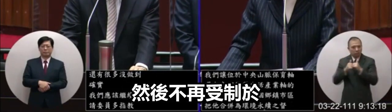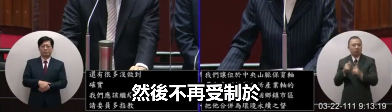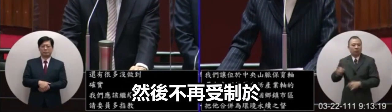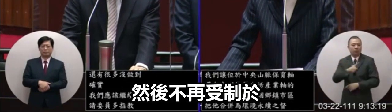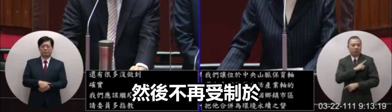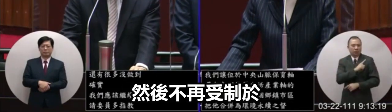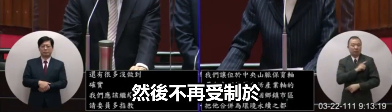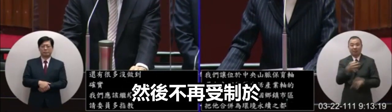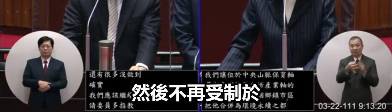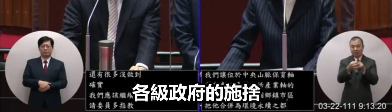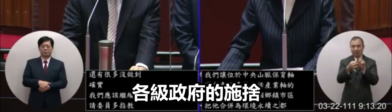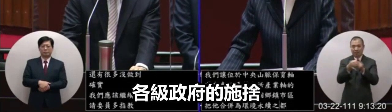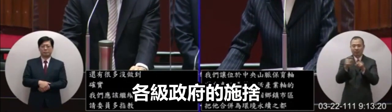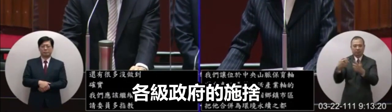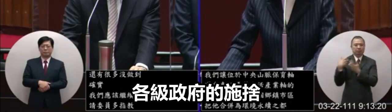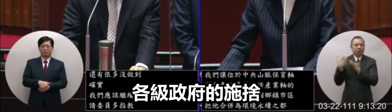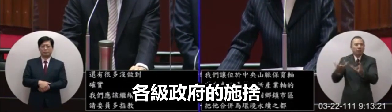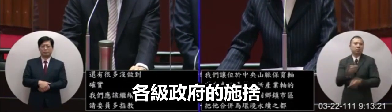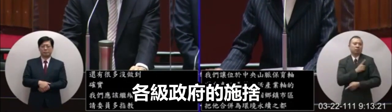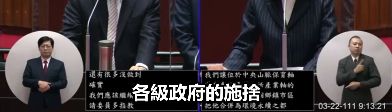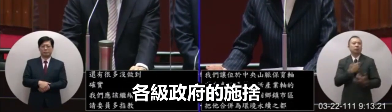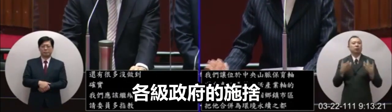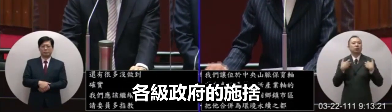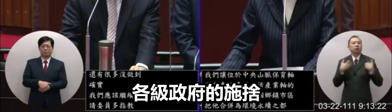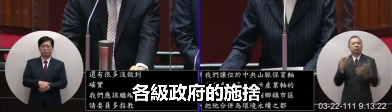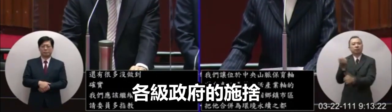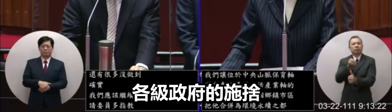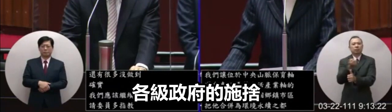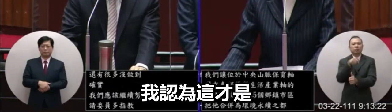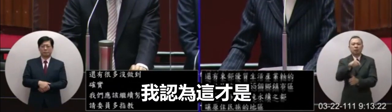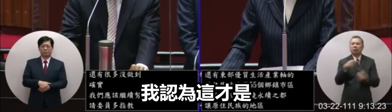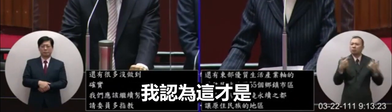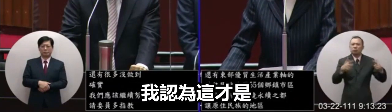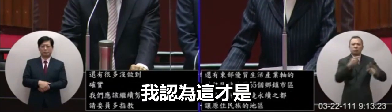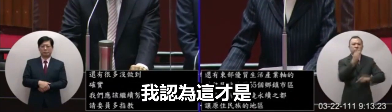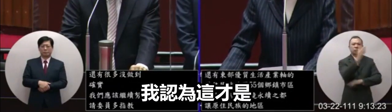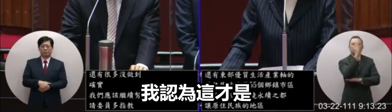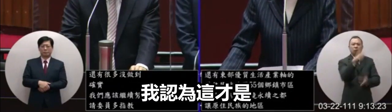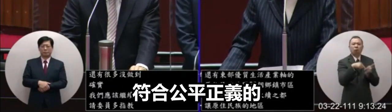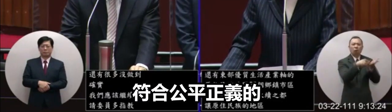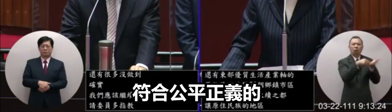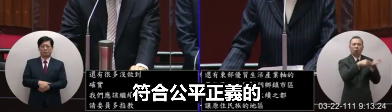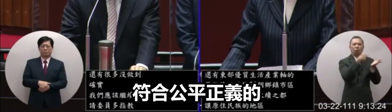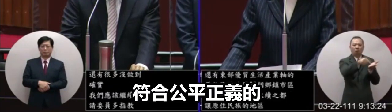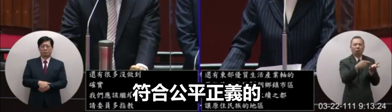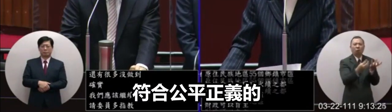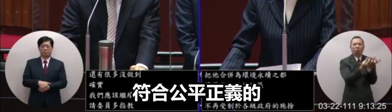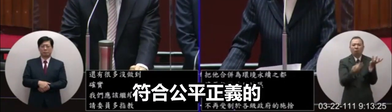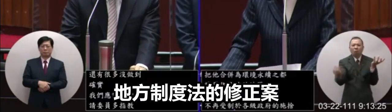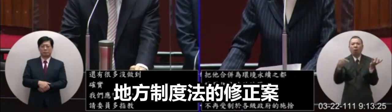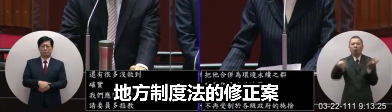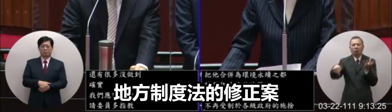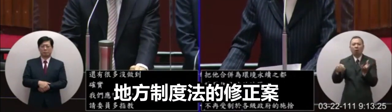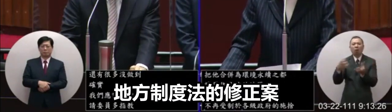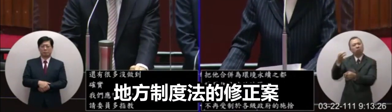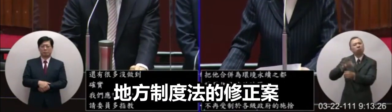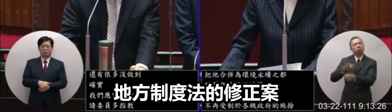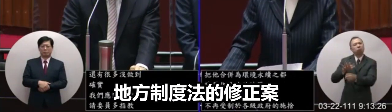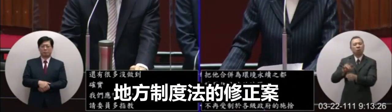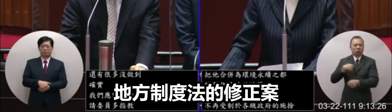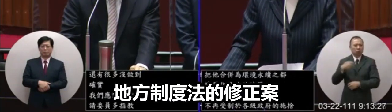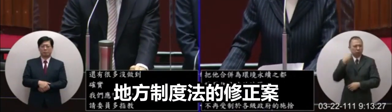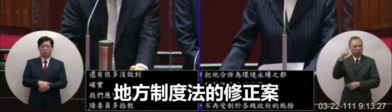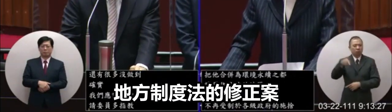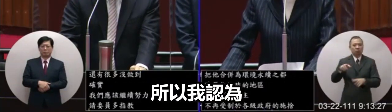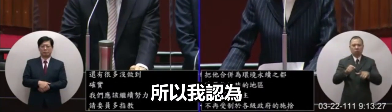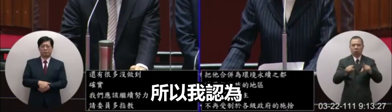然后不再受制于各级政府的施舍。我认为这才是符合公平正义的地方制度法的